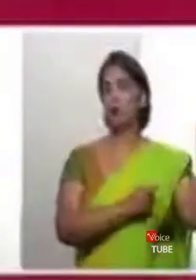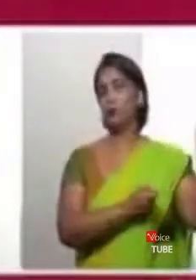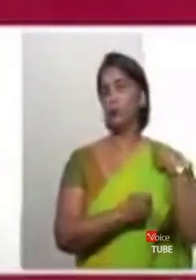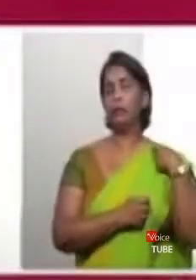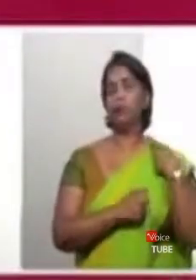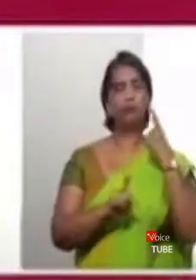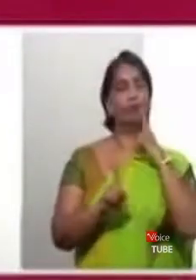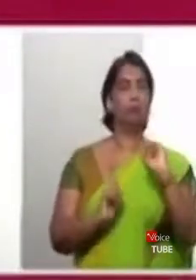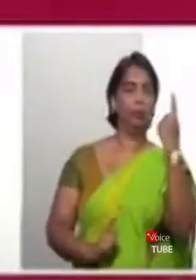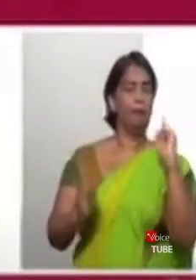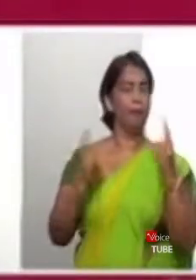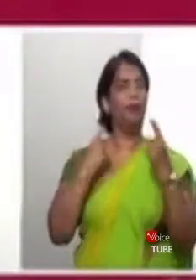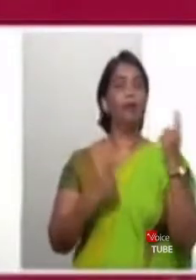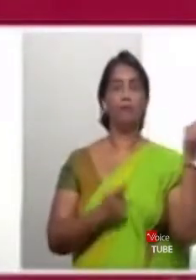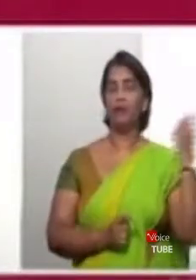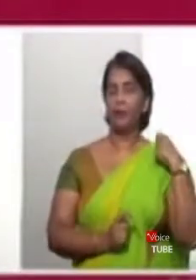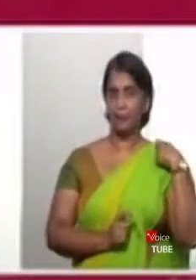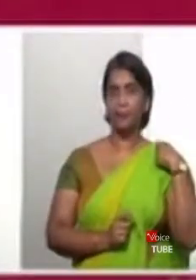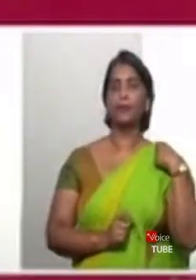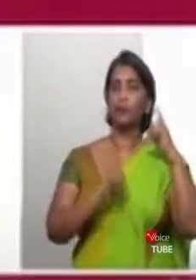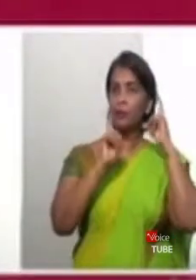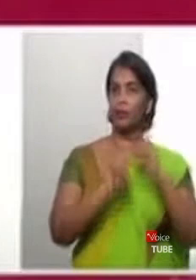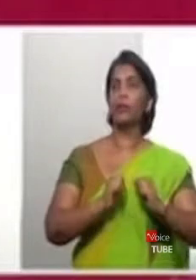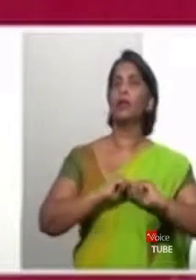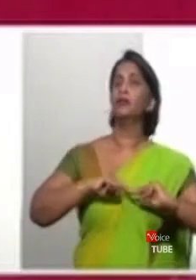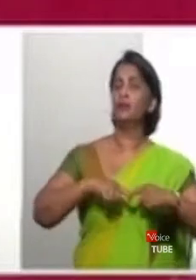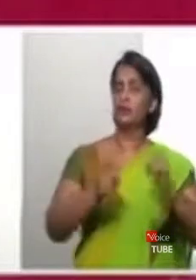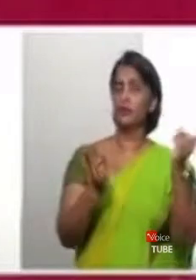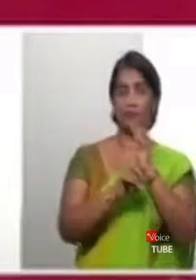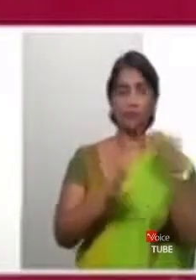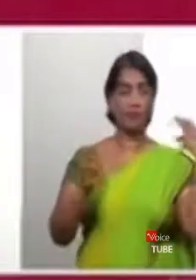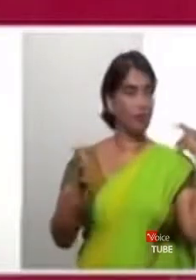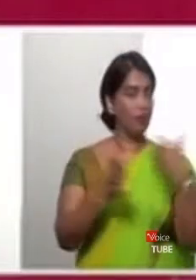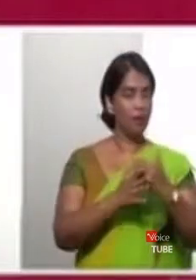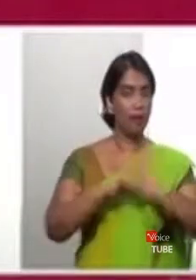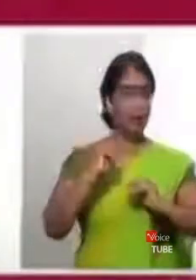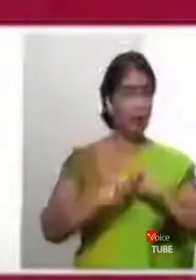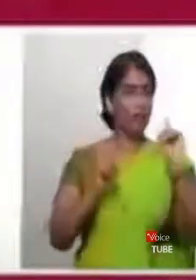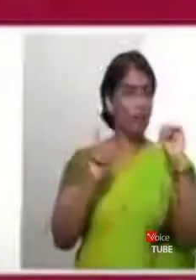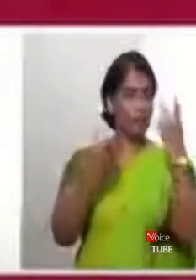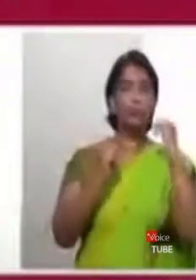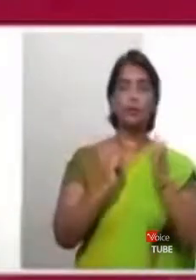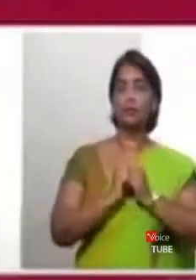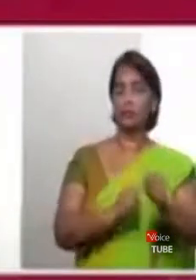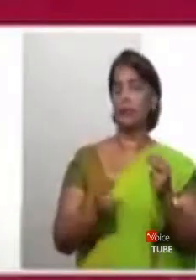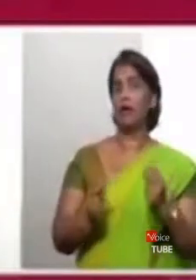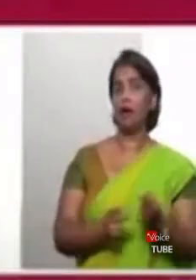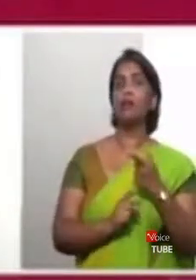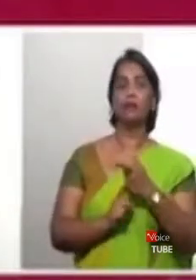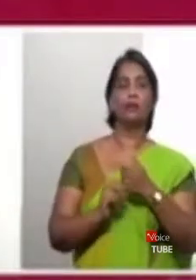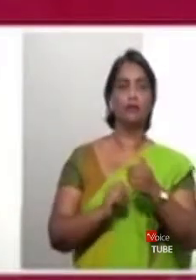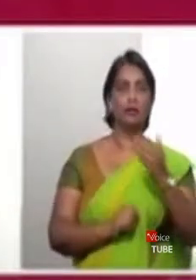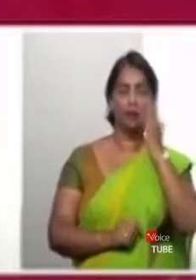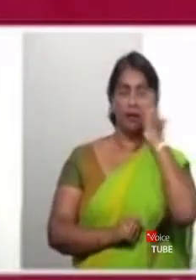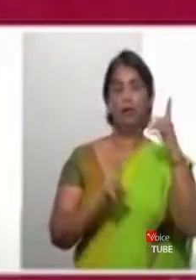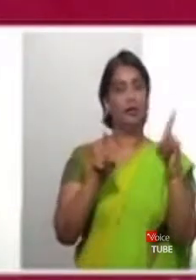ඇමතිවරයා තමයි නියෝග දුන්නේ. ඒ අනුව තමයි මේ එකපාරට මෙච්චර කල් ක්‍රියාමාර්ග ගන්න නැතුව ඉඳලා එකපාරට මේ හදිසි